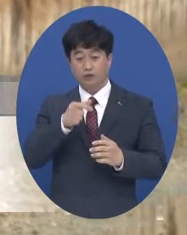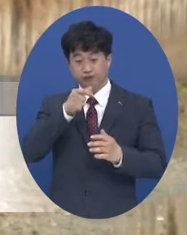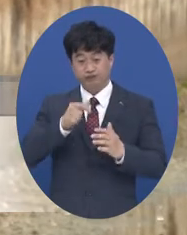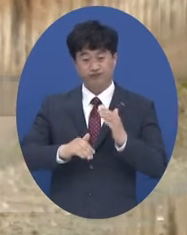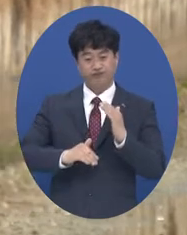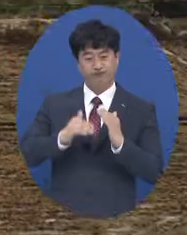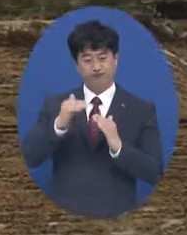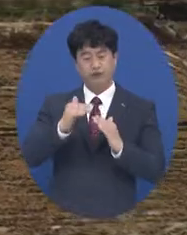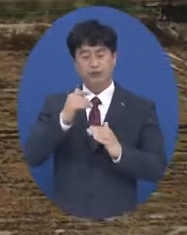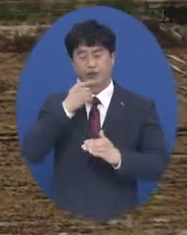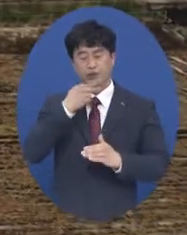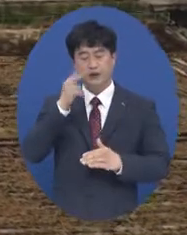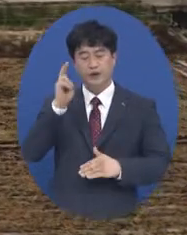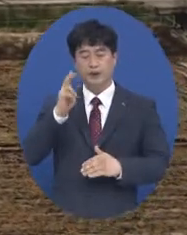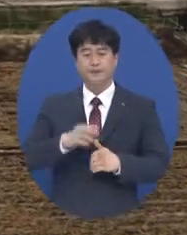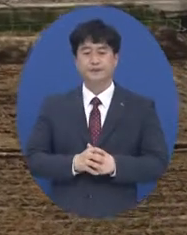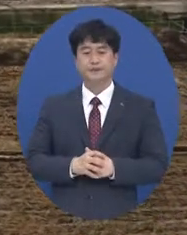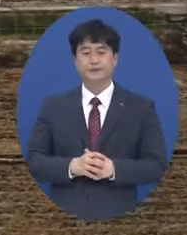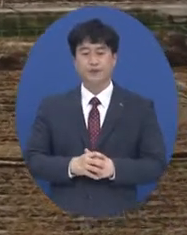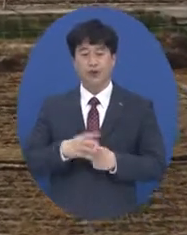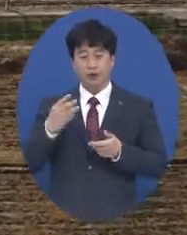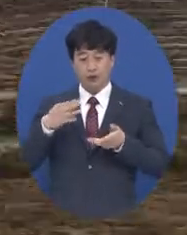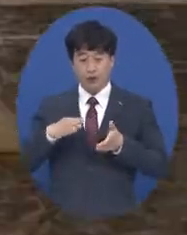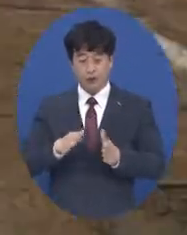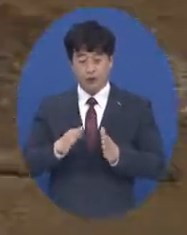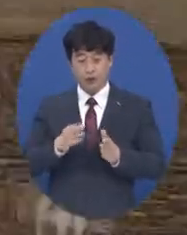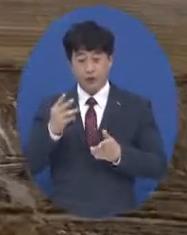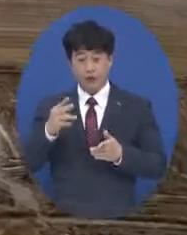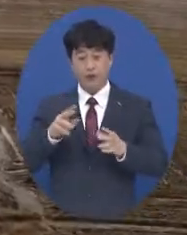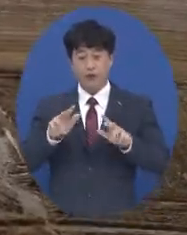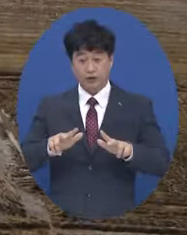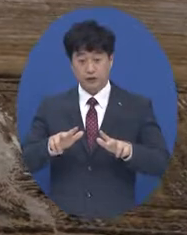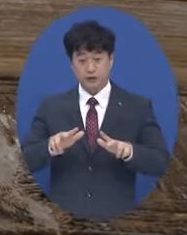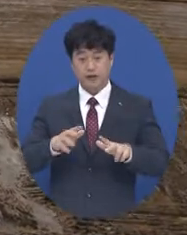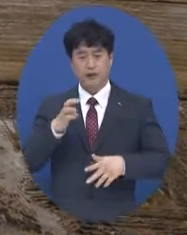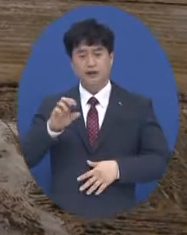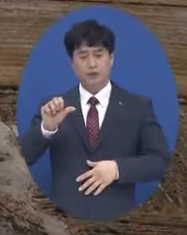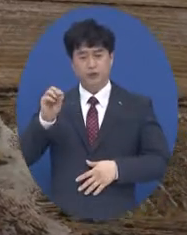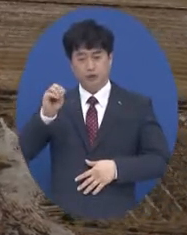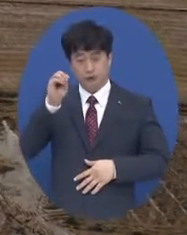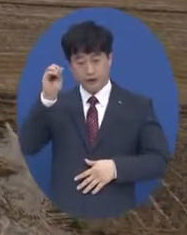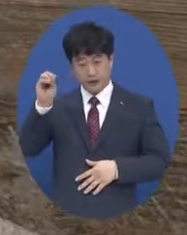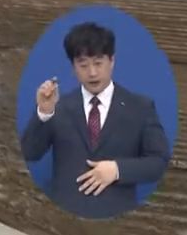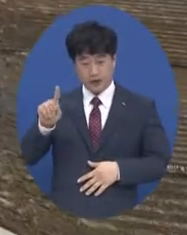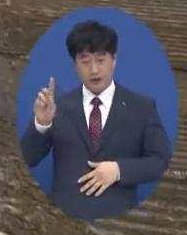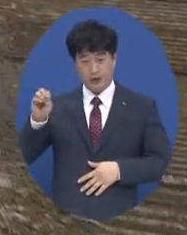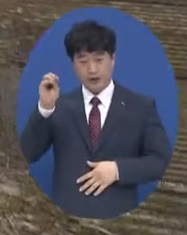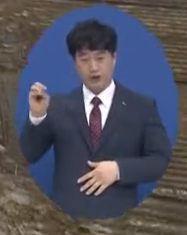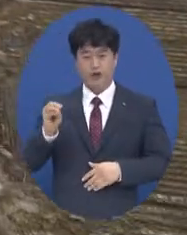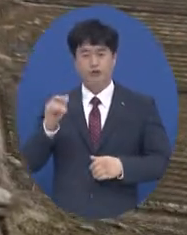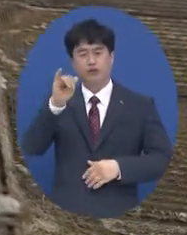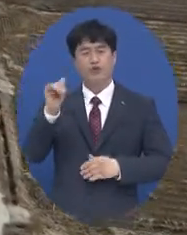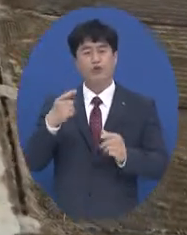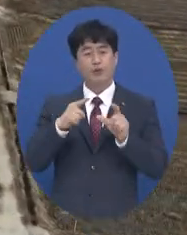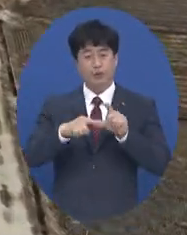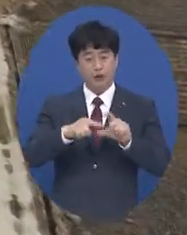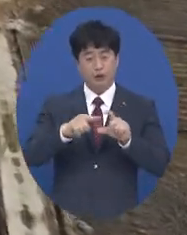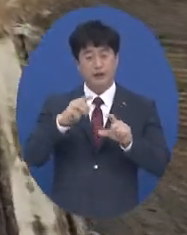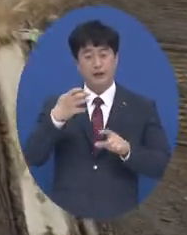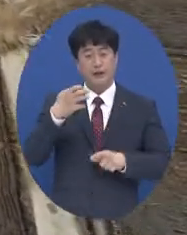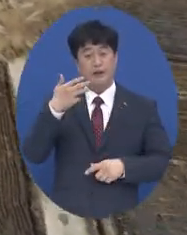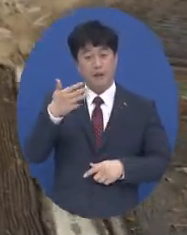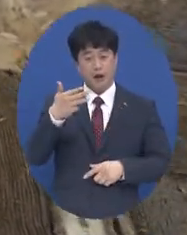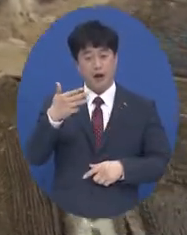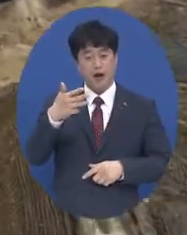기억하고 있습니다 현재 경우 대용 스러워 배수로 정비 율은 45.1% 에 정규 평균 48% 에